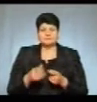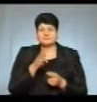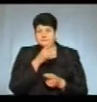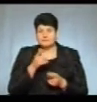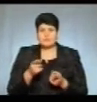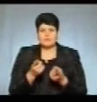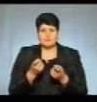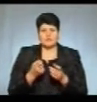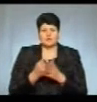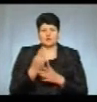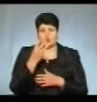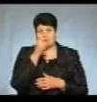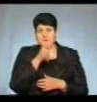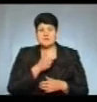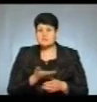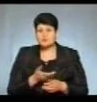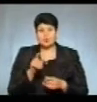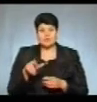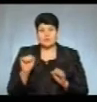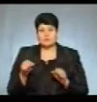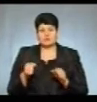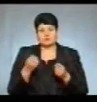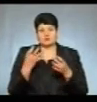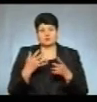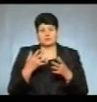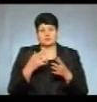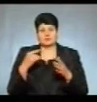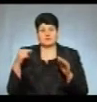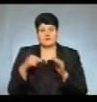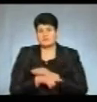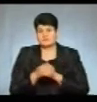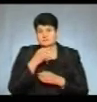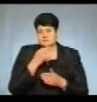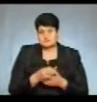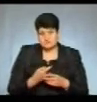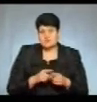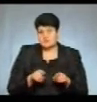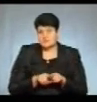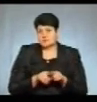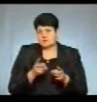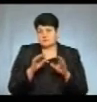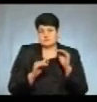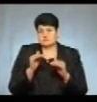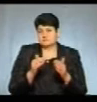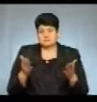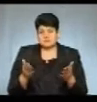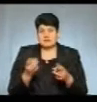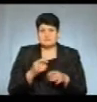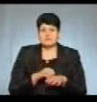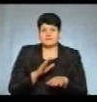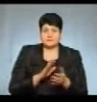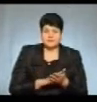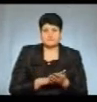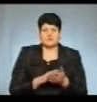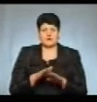там до 3 місяців. Людина може просто уникати цієї відповідальності. Тобто цей момент також потрібно? Цей момент потрібно також врегульовувати. Тобто потрібно фіксувати